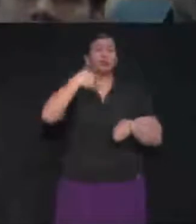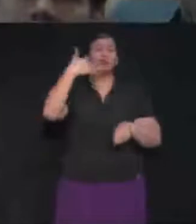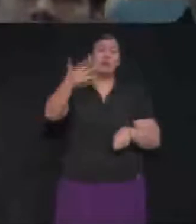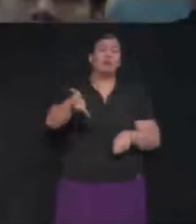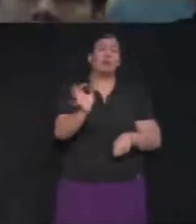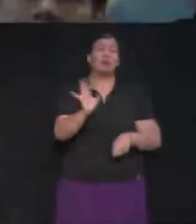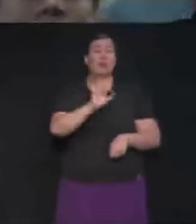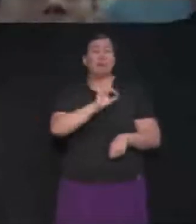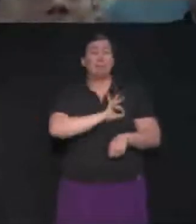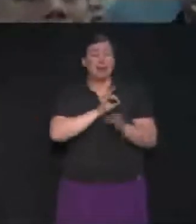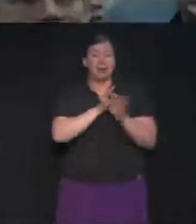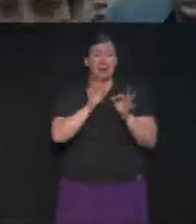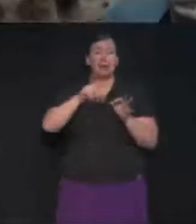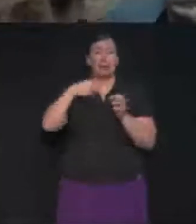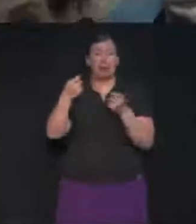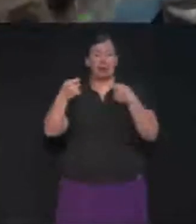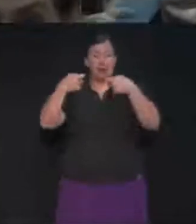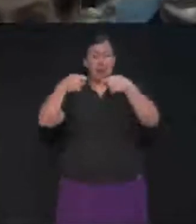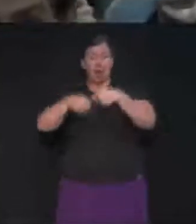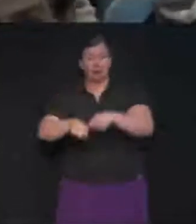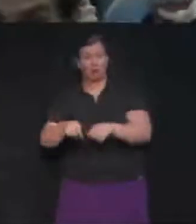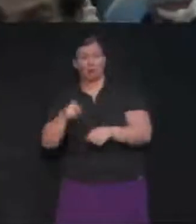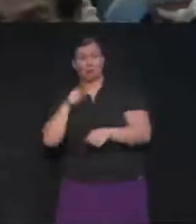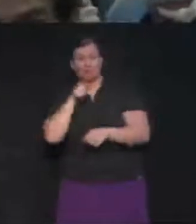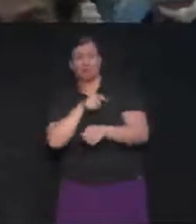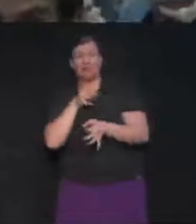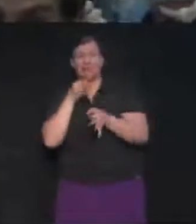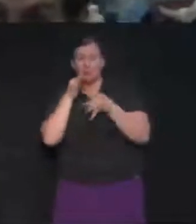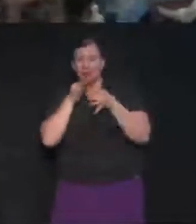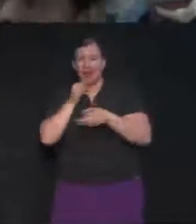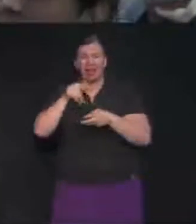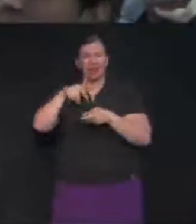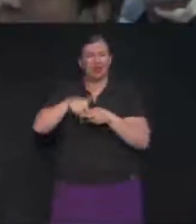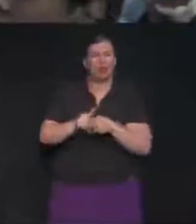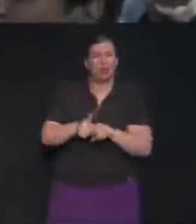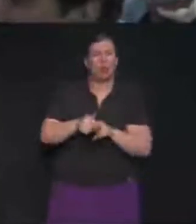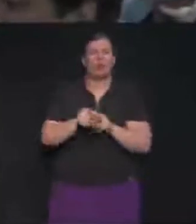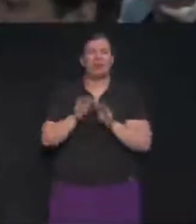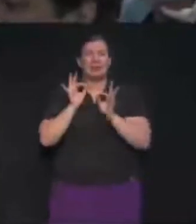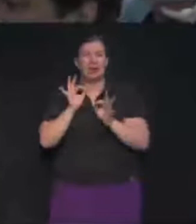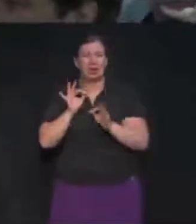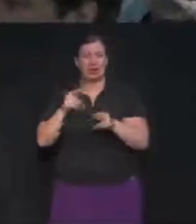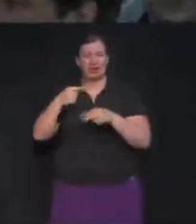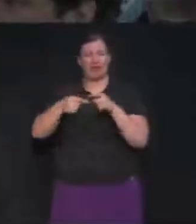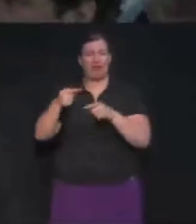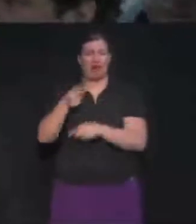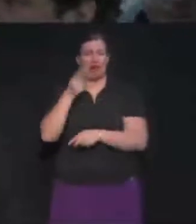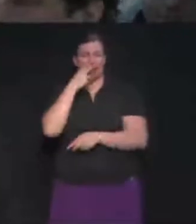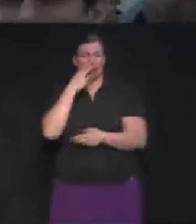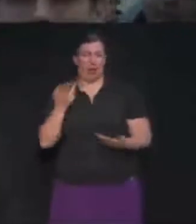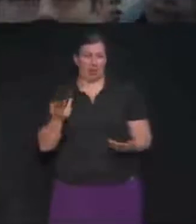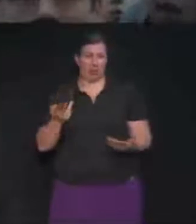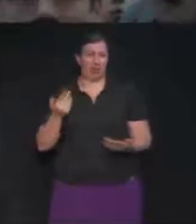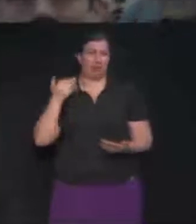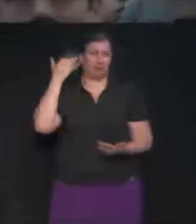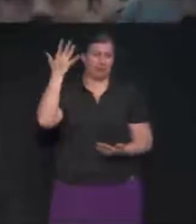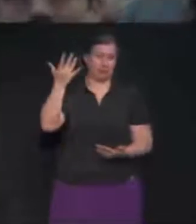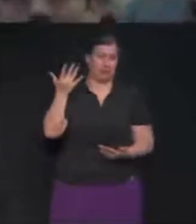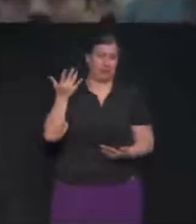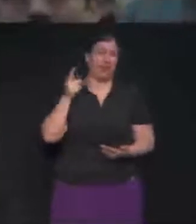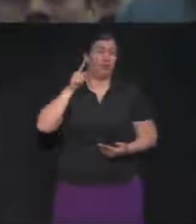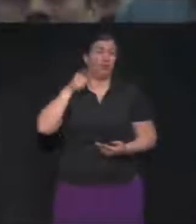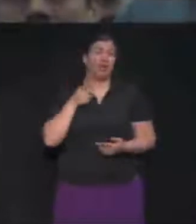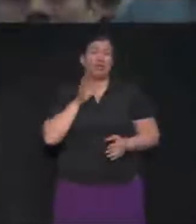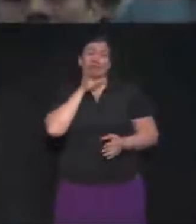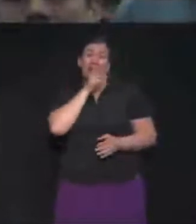noch mal abgeschlossen wird welches zu tun und welche konkreten verfahren wir haben das heißt das mit der geheimen Wahl können wir zur Not immer noch stopfen dass